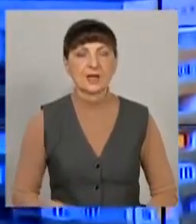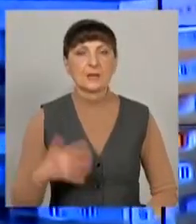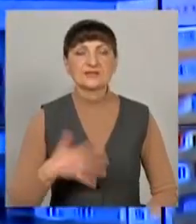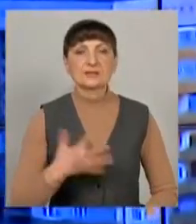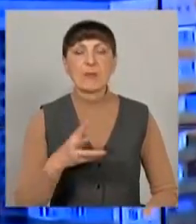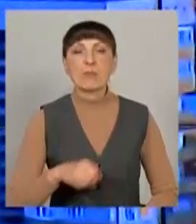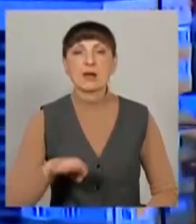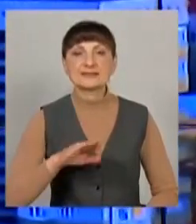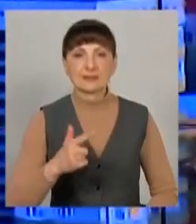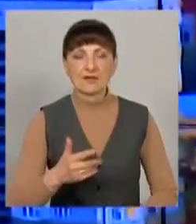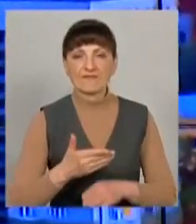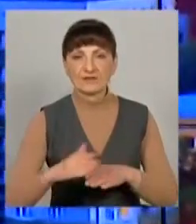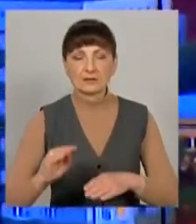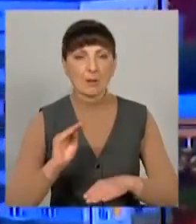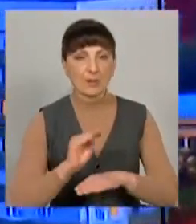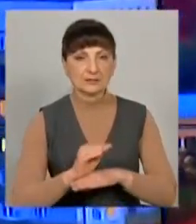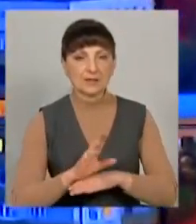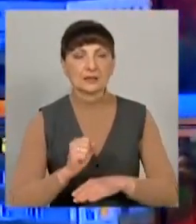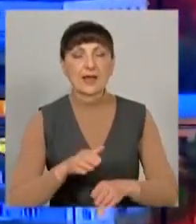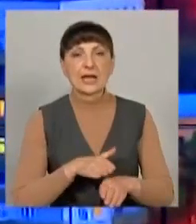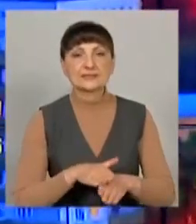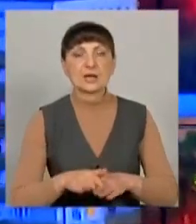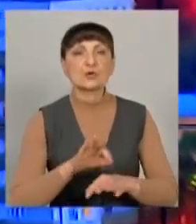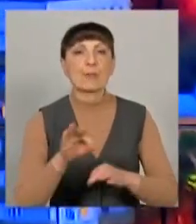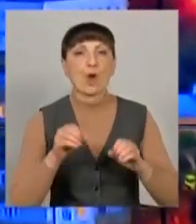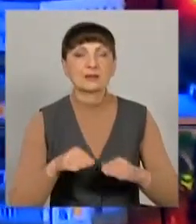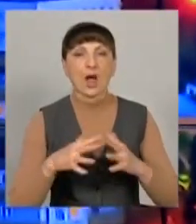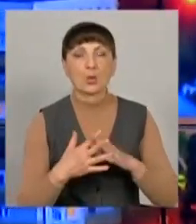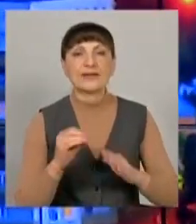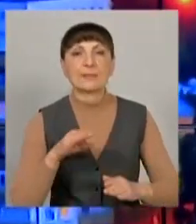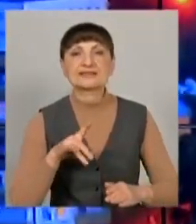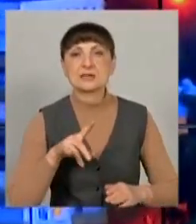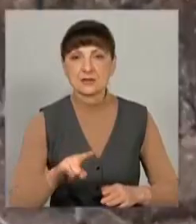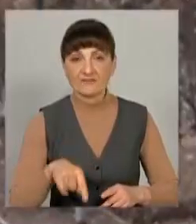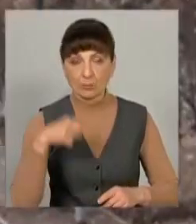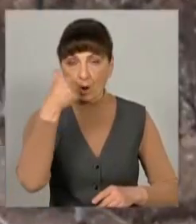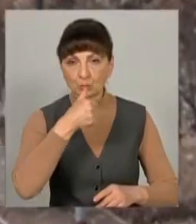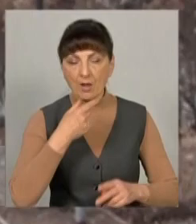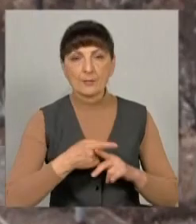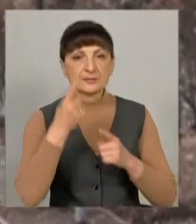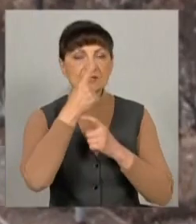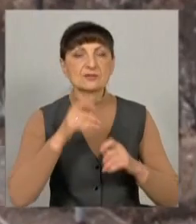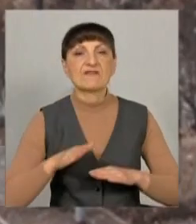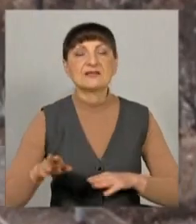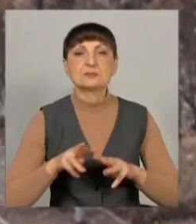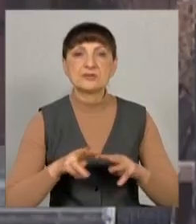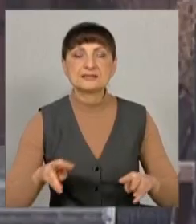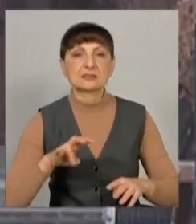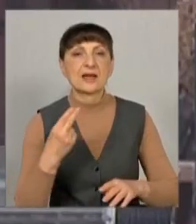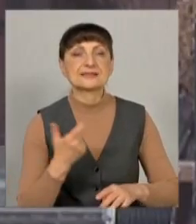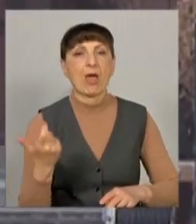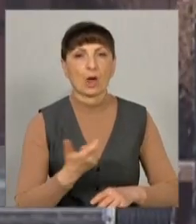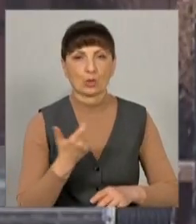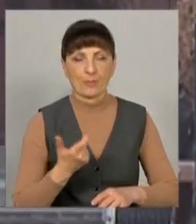55 миллиардов тенге выделят дополнительно на реализацию проекта «Аул Ель-БСГ» в этом году. Об этом сообщил вице-министр национальной экономики